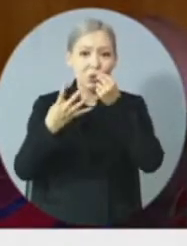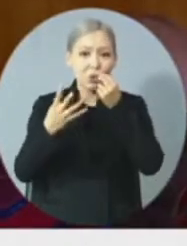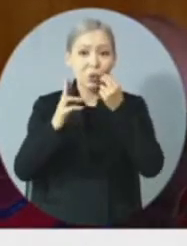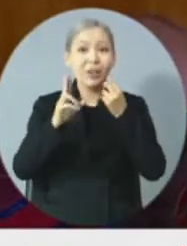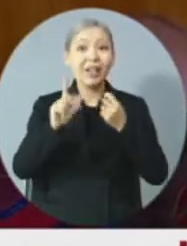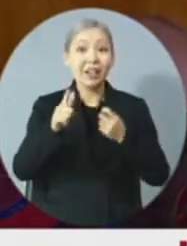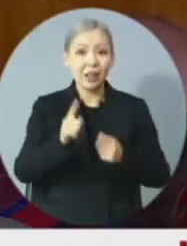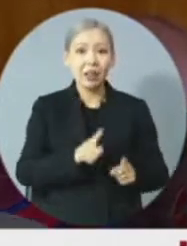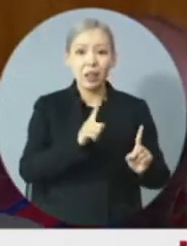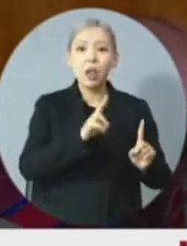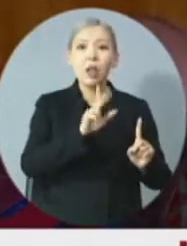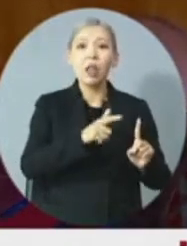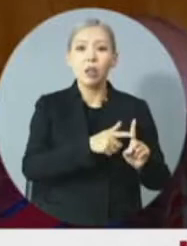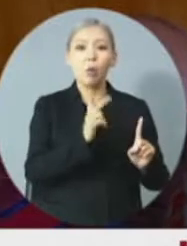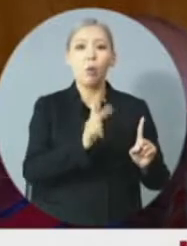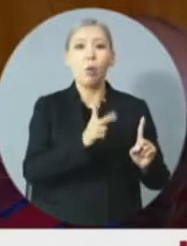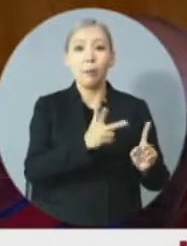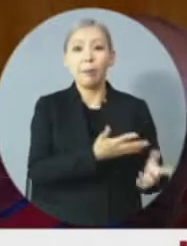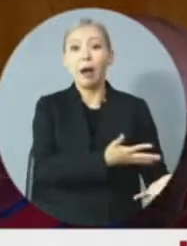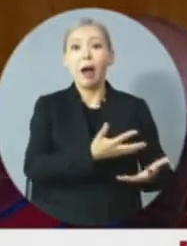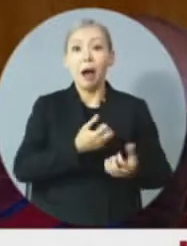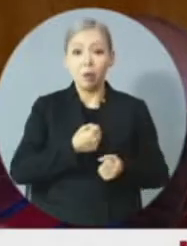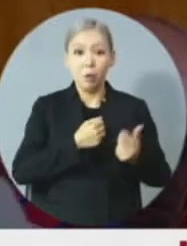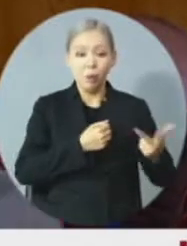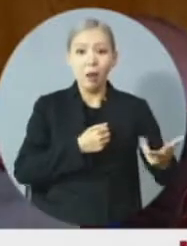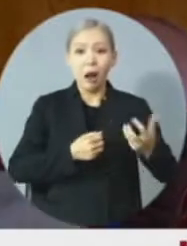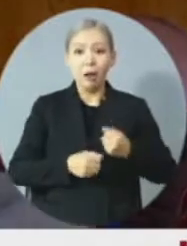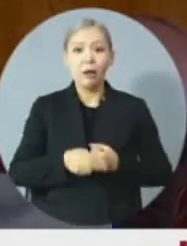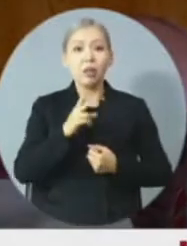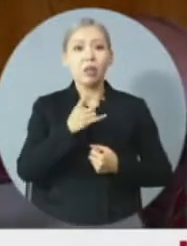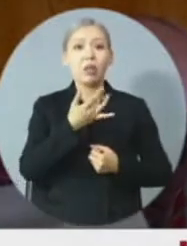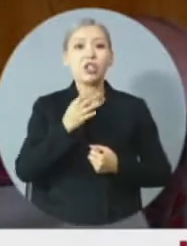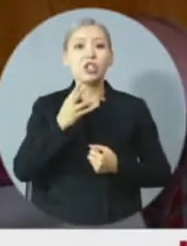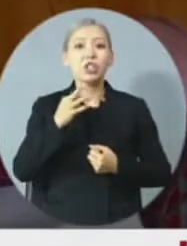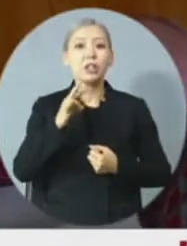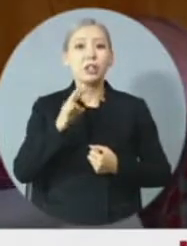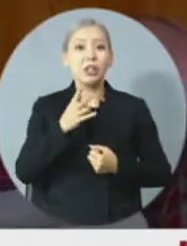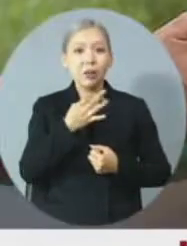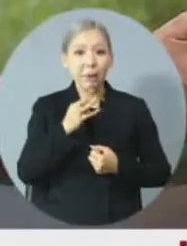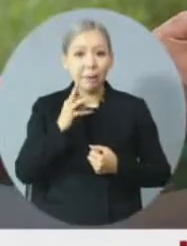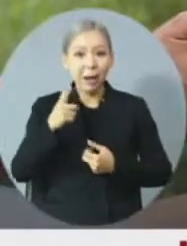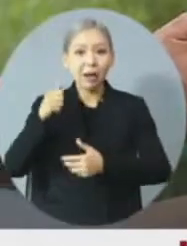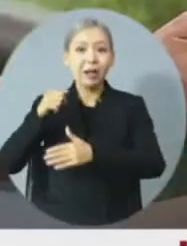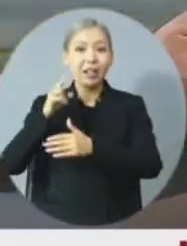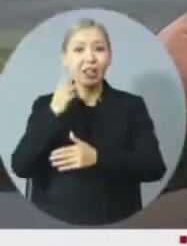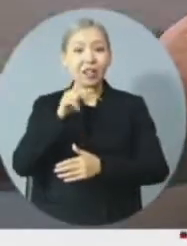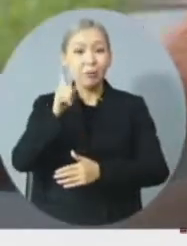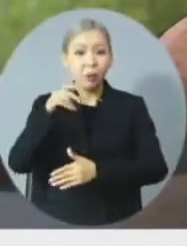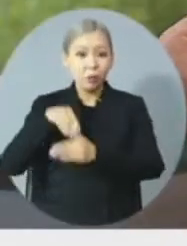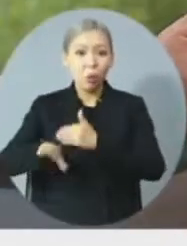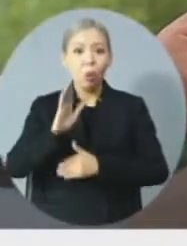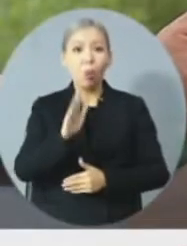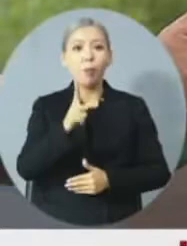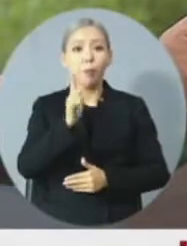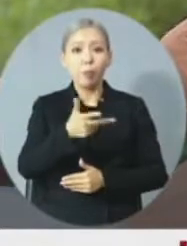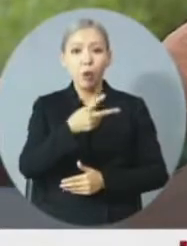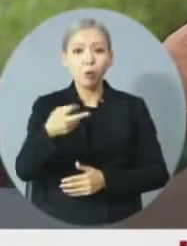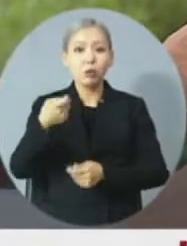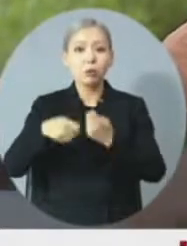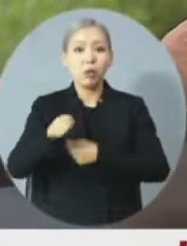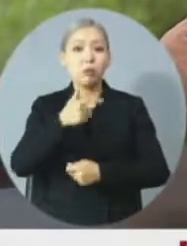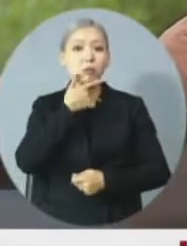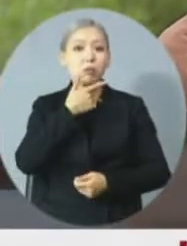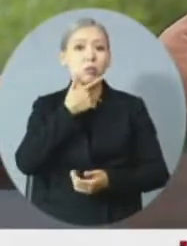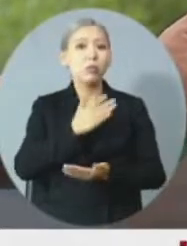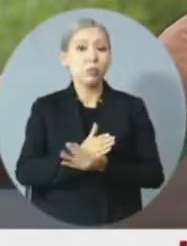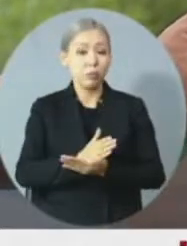махыг би 30,000 төгрөгөөр авлаа. Аваад энжин юм руу явуулаа. 30,200 төгрөгөөр зарахгүй юм. Оросын албаны улсад бол одоо манад байгаа